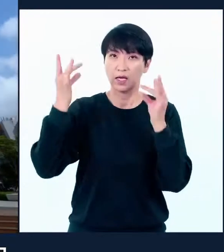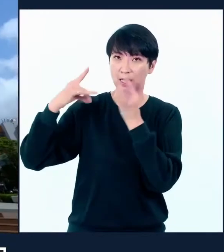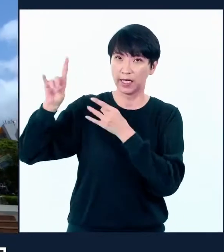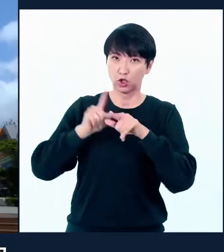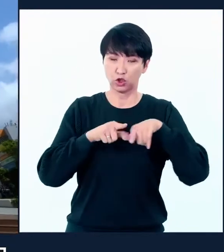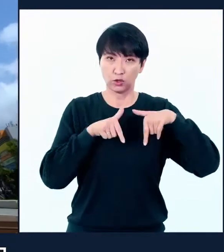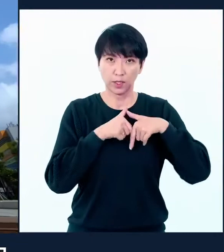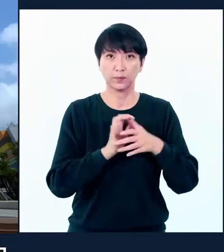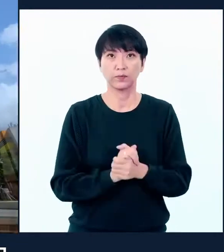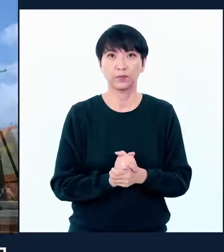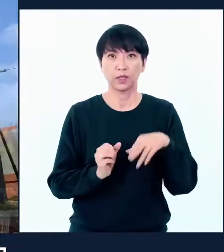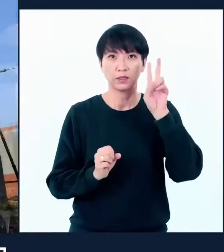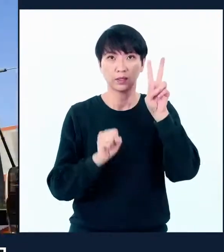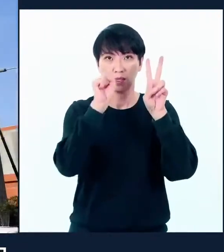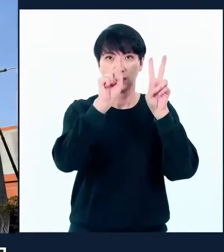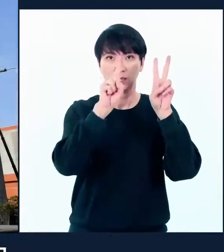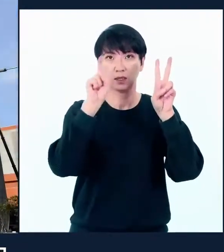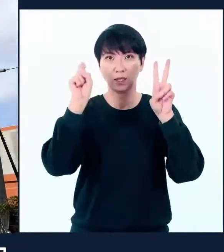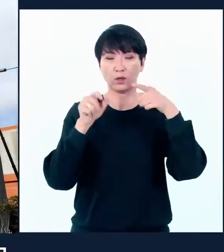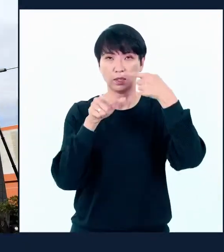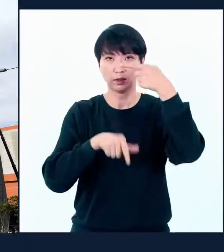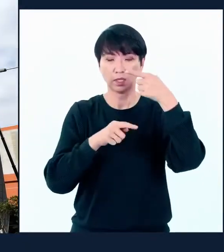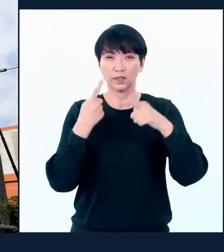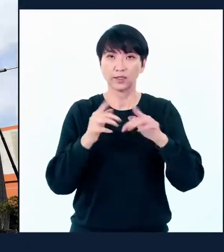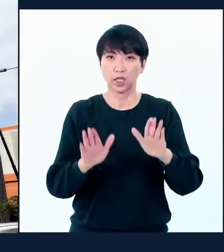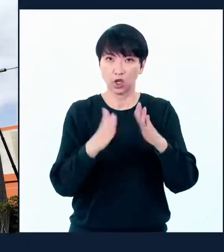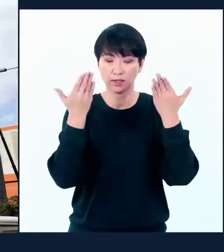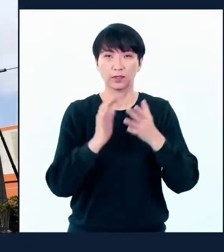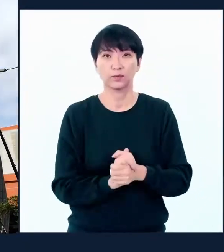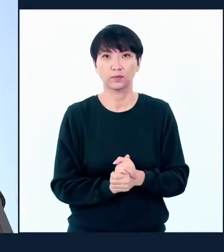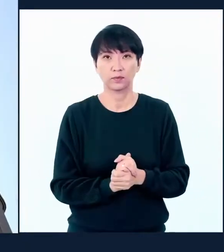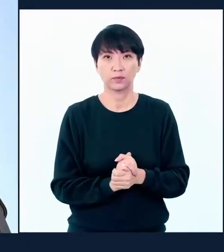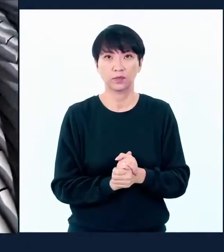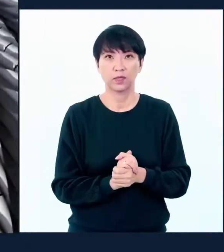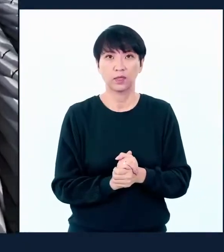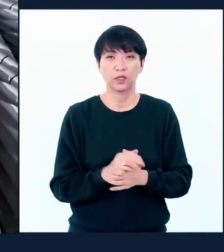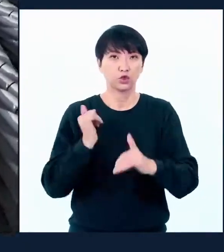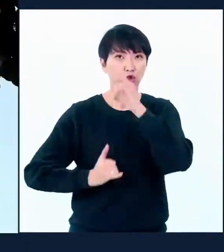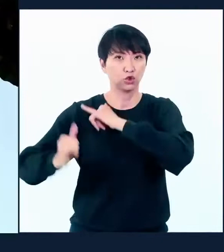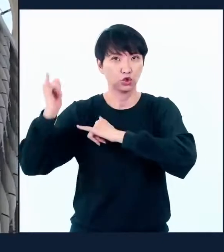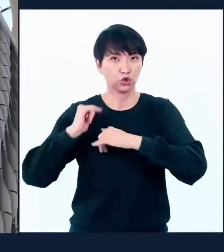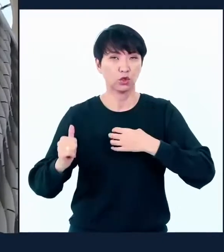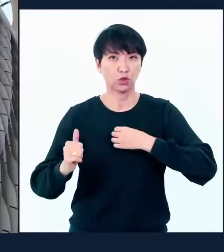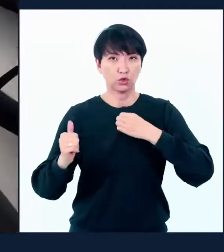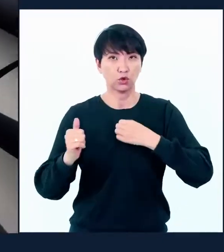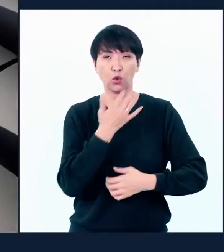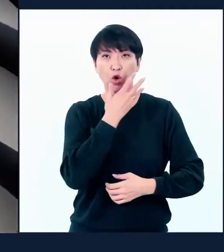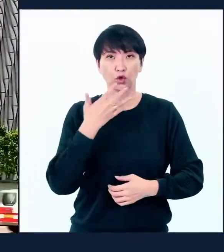戏曲中心于2019年1月正式启用，外观以一盏传统中国彩灯为概